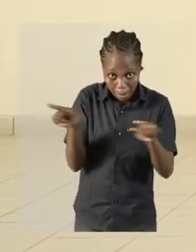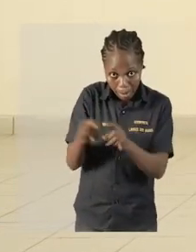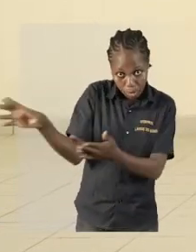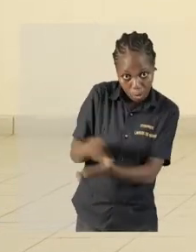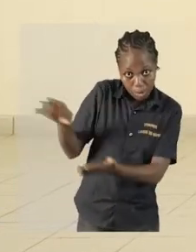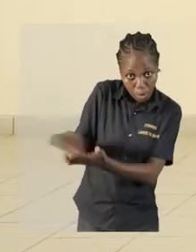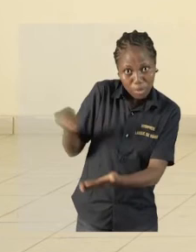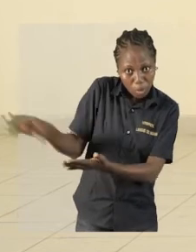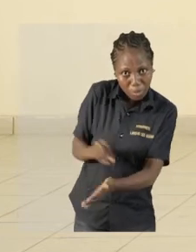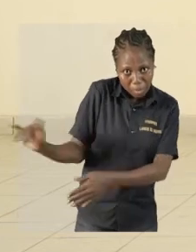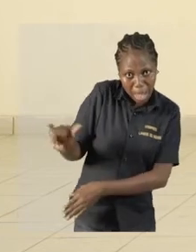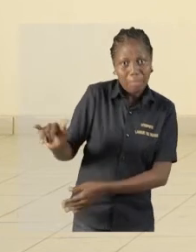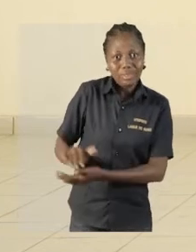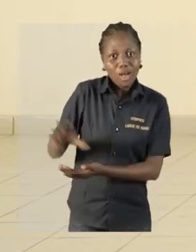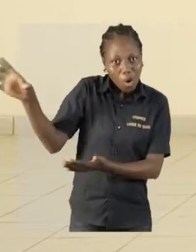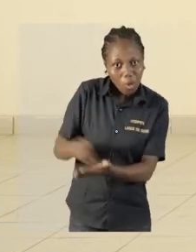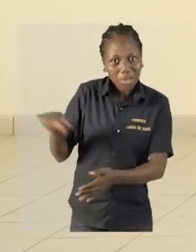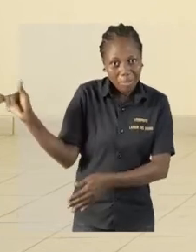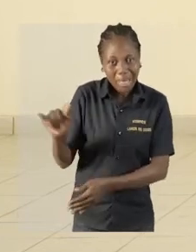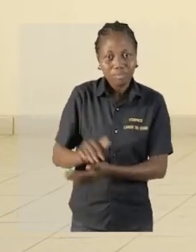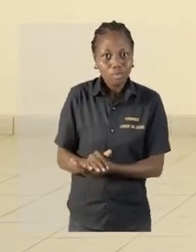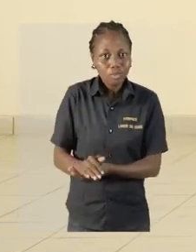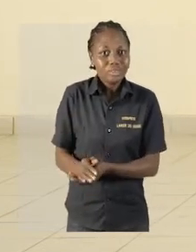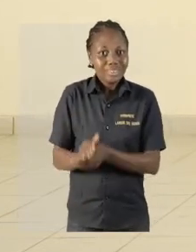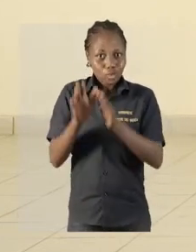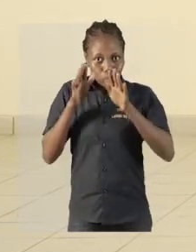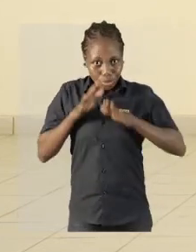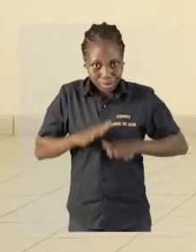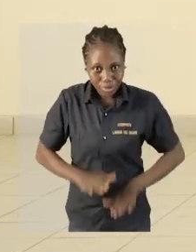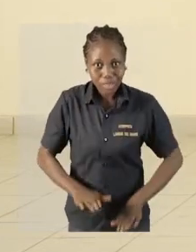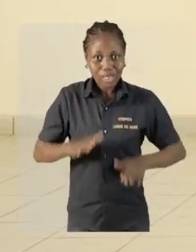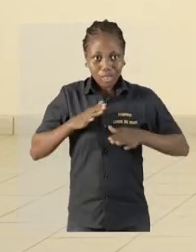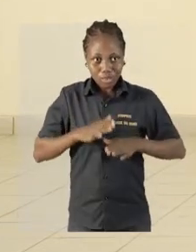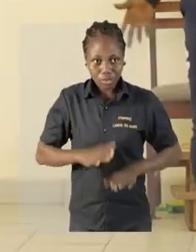Toucher, toucher, toucher. Voilà, et vous revenez. Très bien.